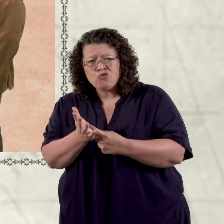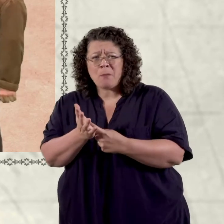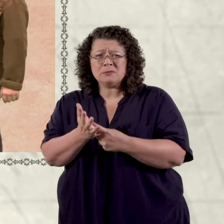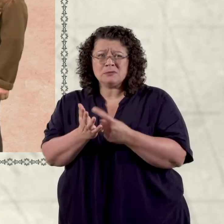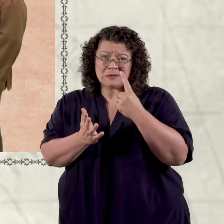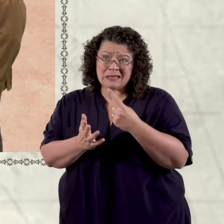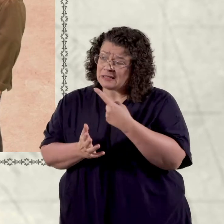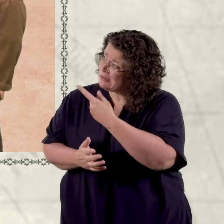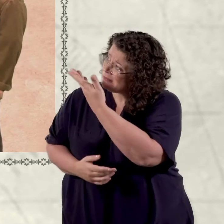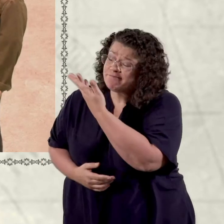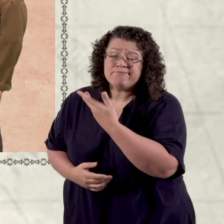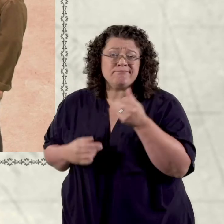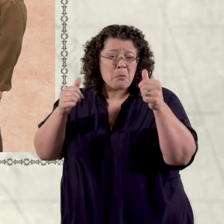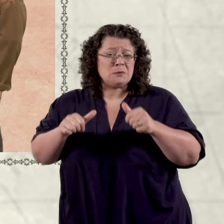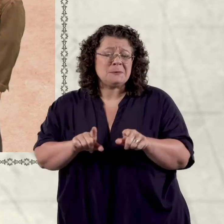hefyd.